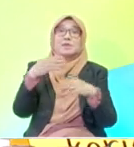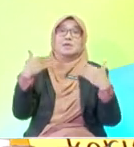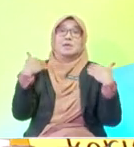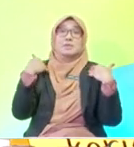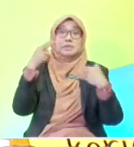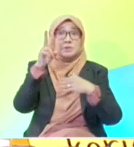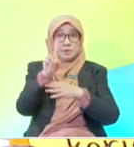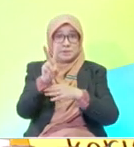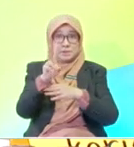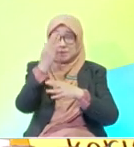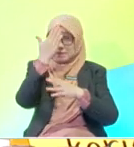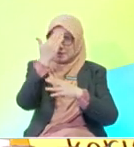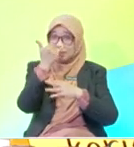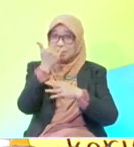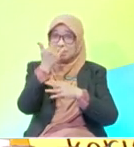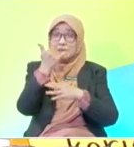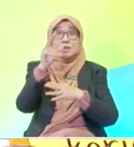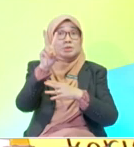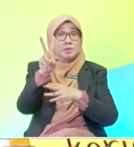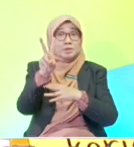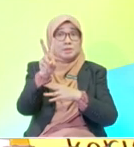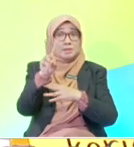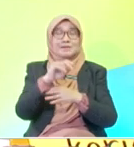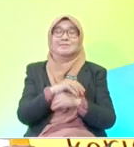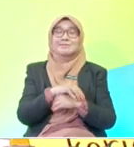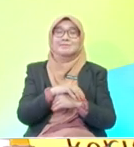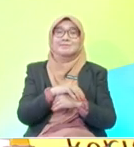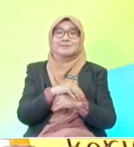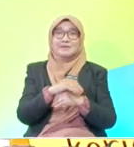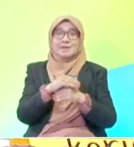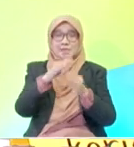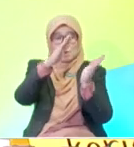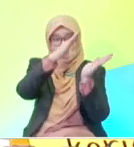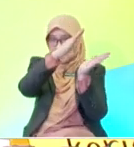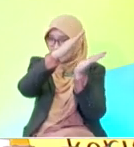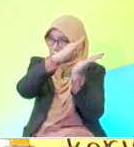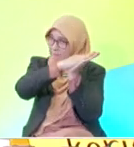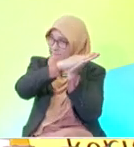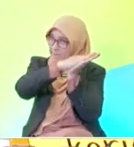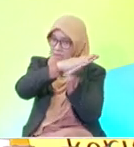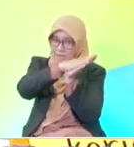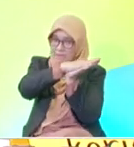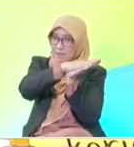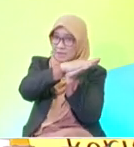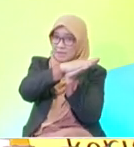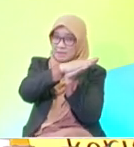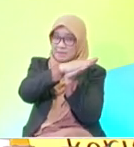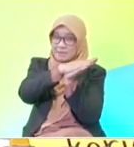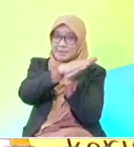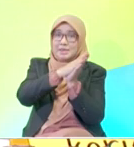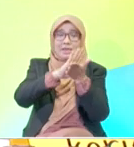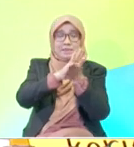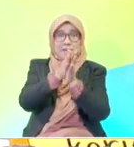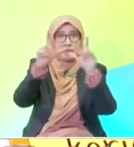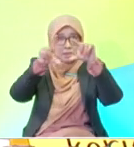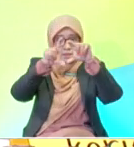Kenapa dua? Sebab okey, ini cikgu dah tunjukkan ada dua. Sebab kita nak tampal dia. Nampak lebih nampak lebih tebal lah.